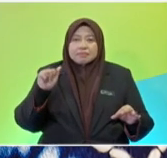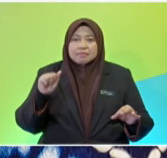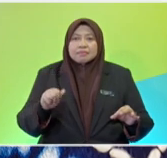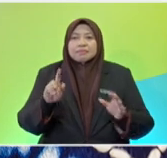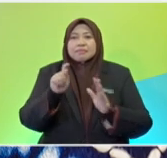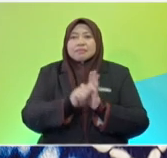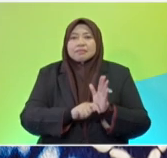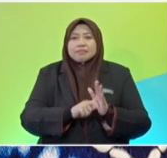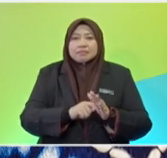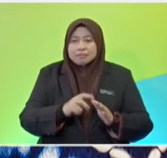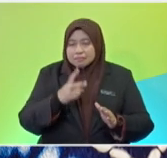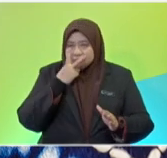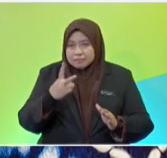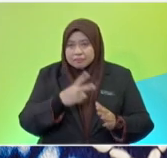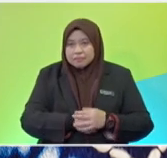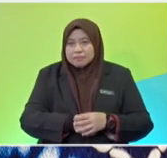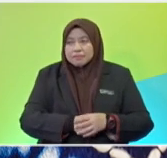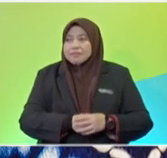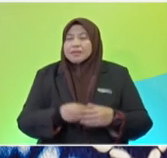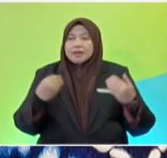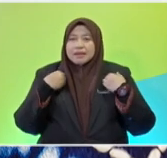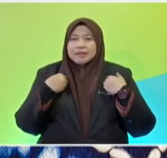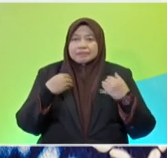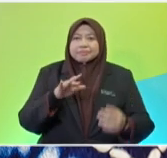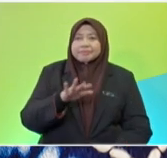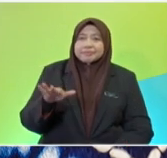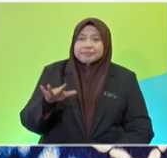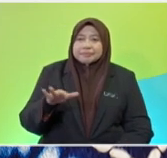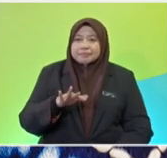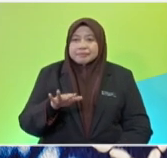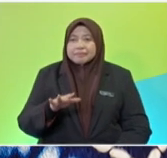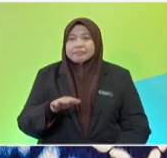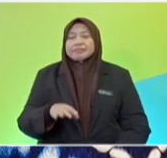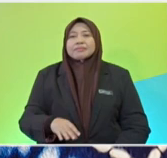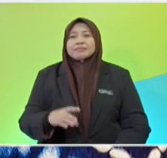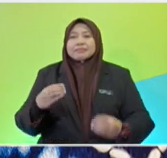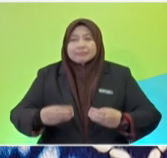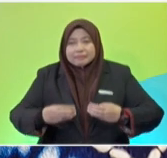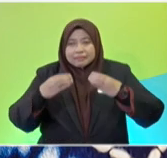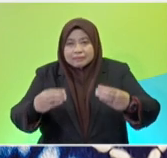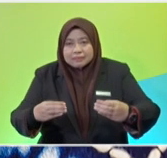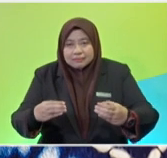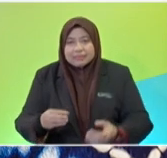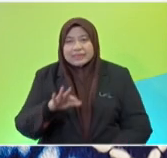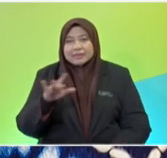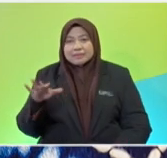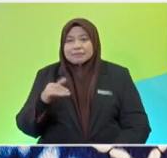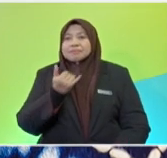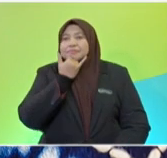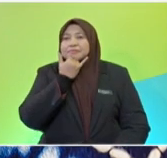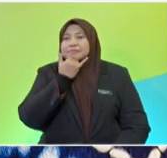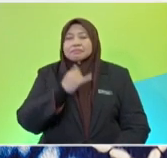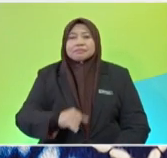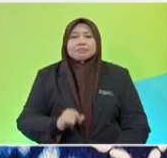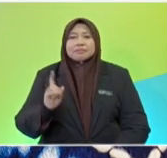sendiri mata Hah Saya kira ada kesalahan untuk perkataan sendiri mata di situ ejaannya